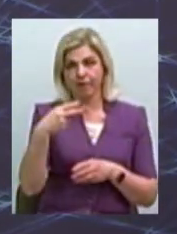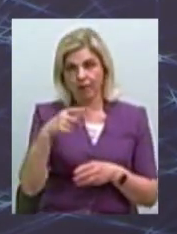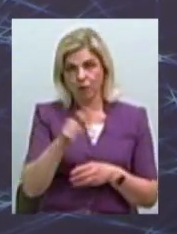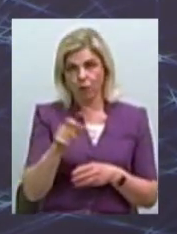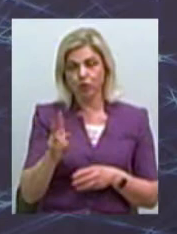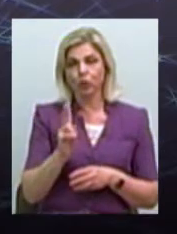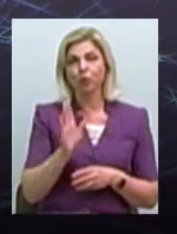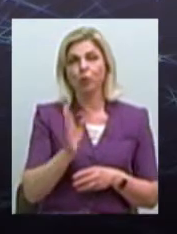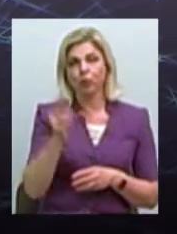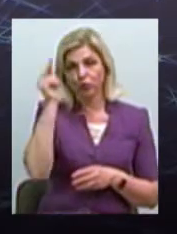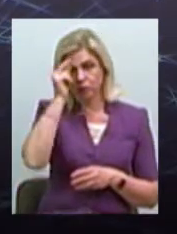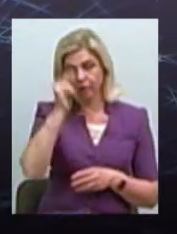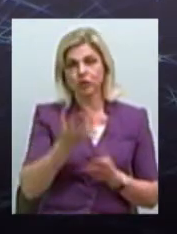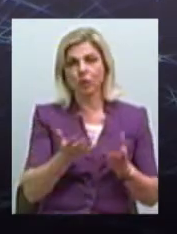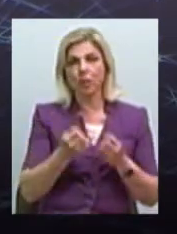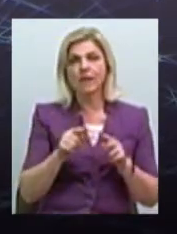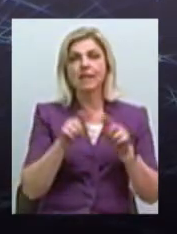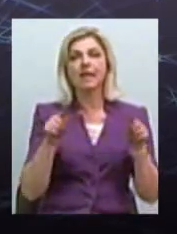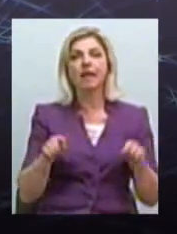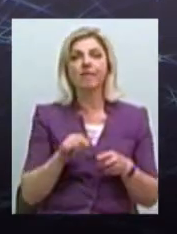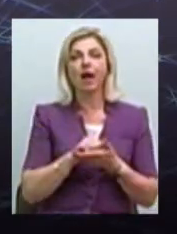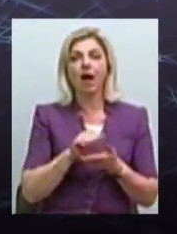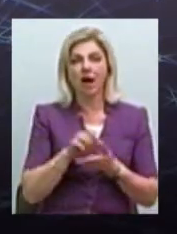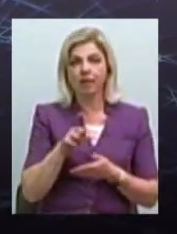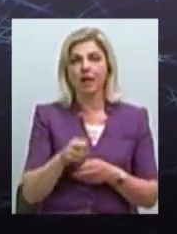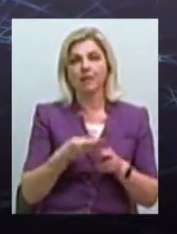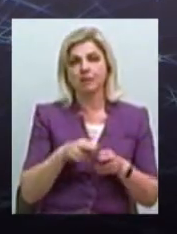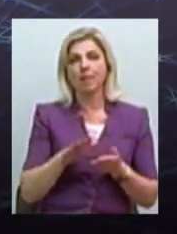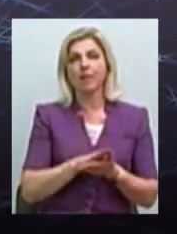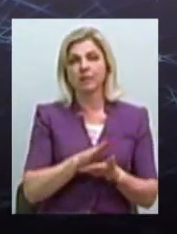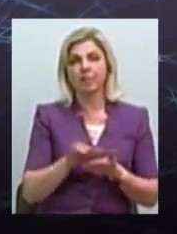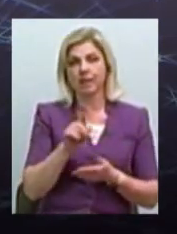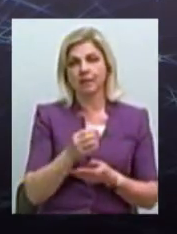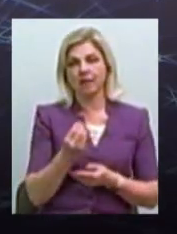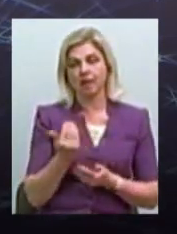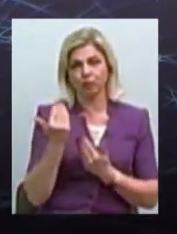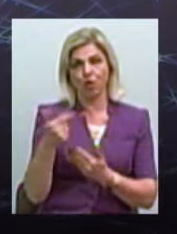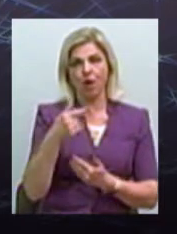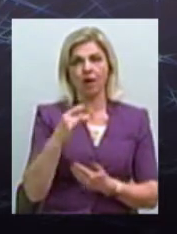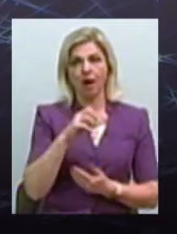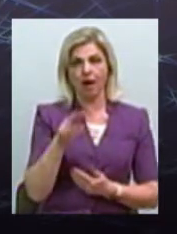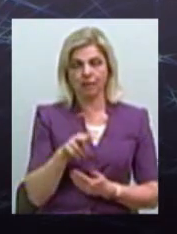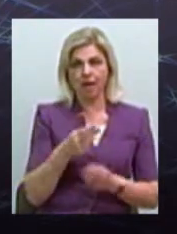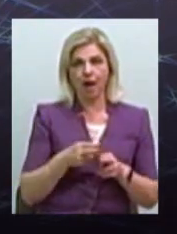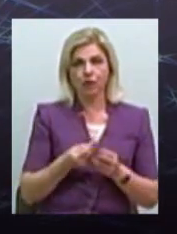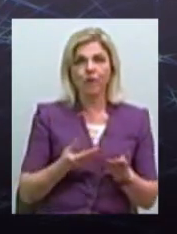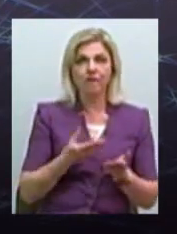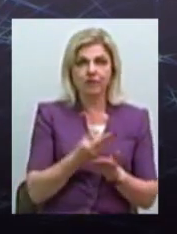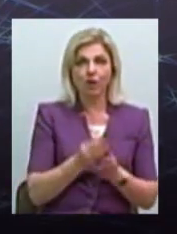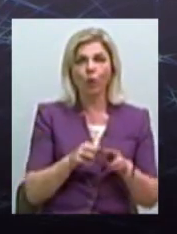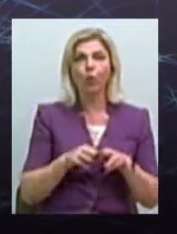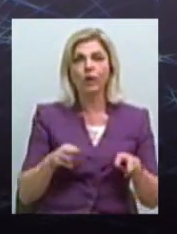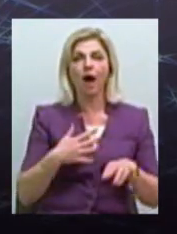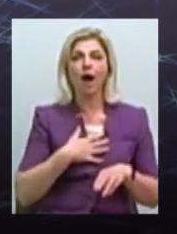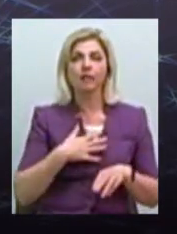пройдуть навчання, вони отримують сертифікати, і для них це безкоштовно за рахунок грантових коштів, які фінансуються урядом